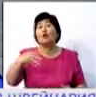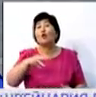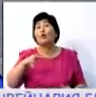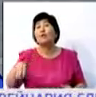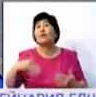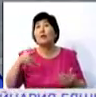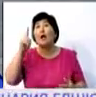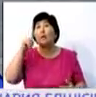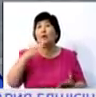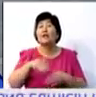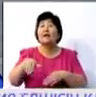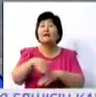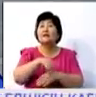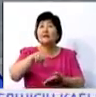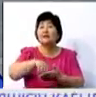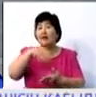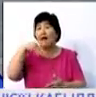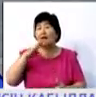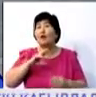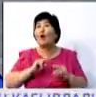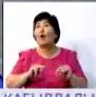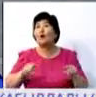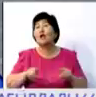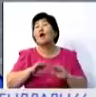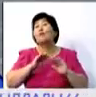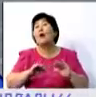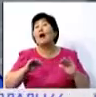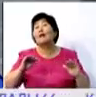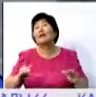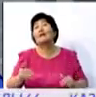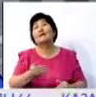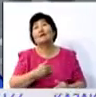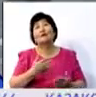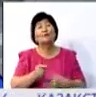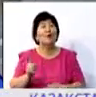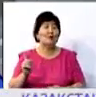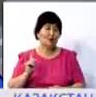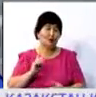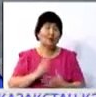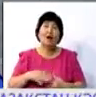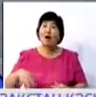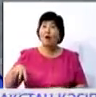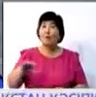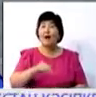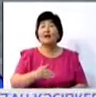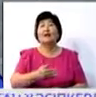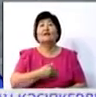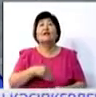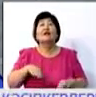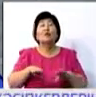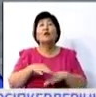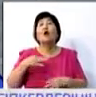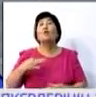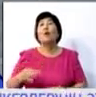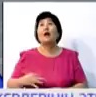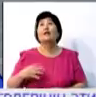берілетін біле тұра сыртта ата-аналар мен ұстаздар болса балаларының тілеуін тілеп тосып тұр. Барлығының тілегі бір. Баласы